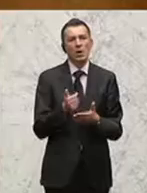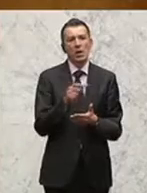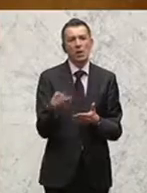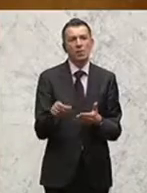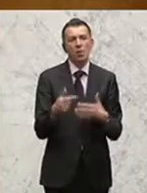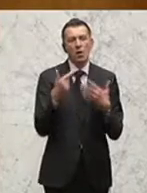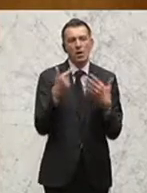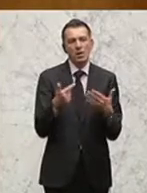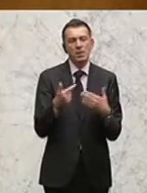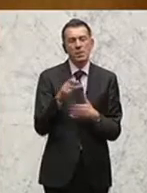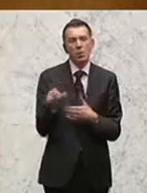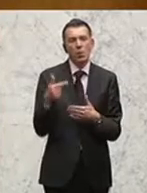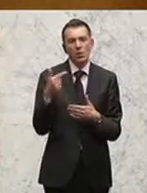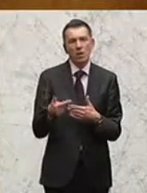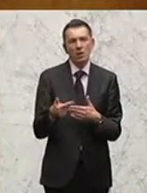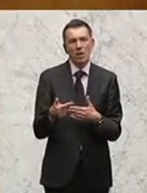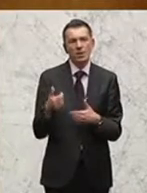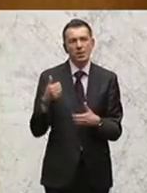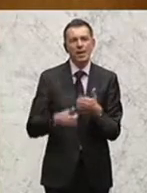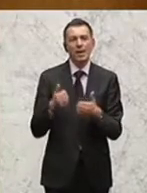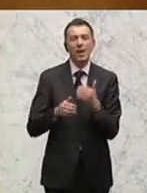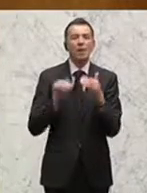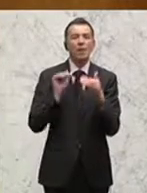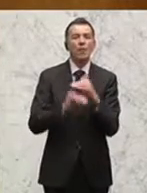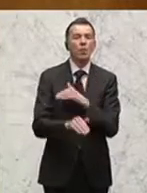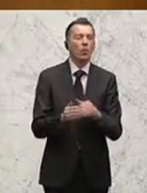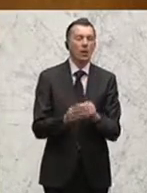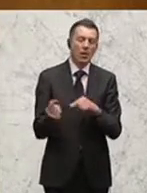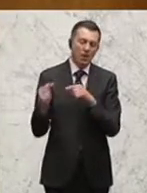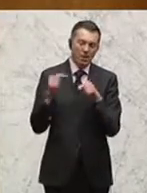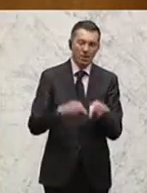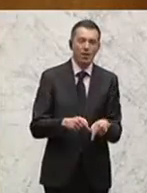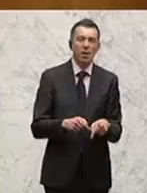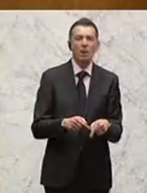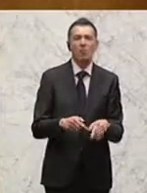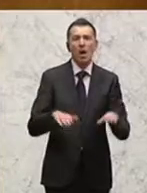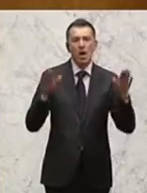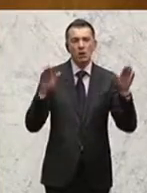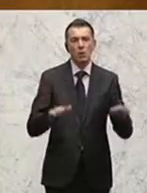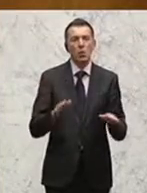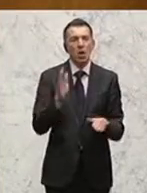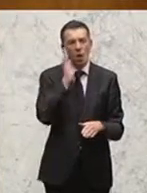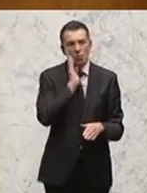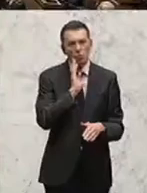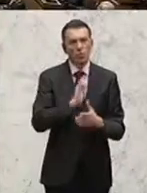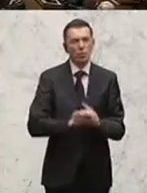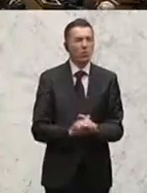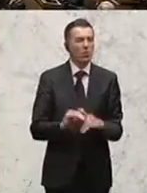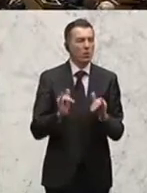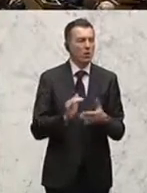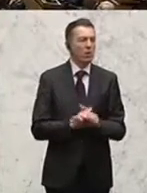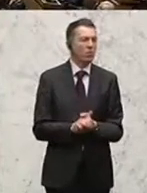Woche 720 Kriegsflüchtlinge, die bei uns um Asyl angesucht haben. Ja,